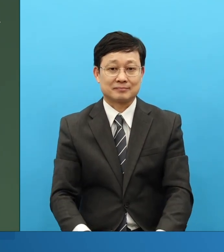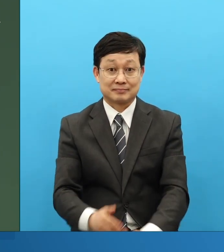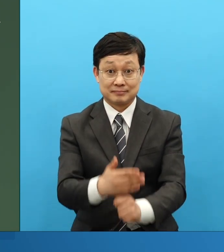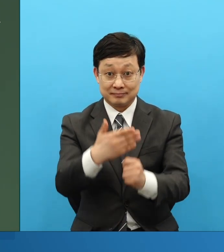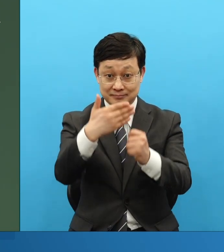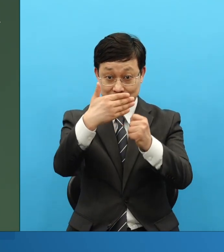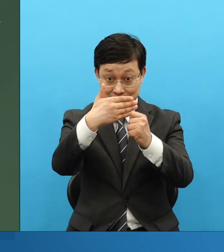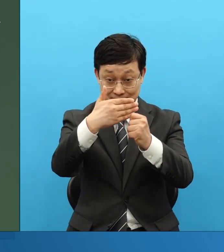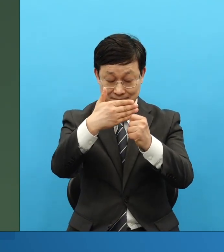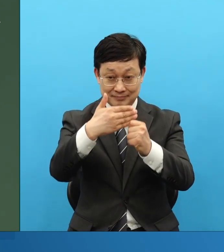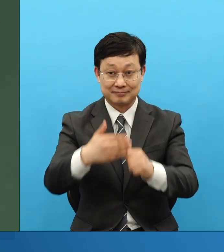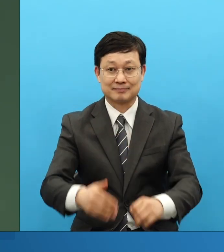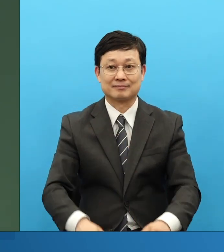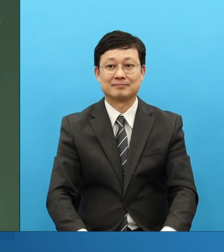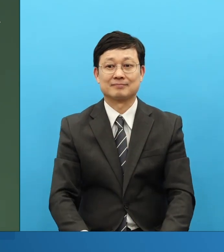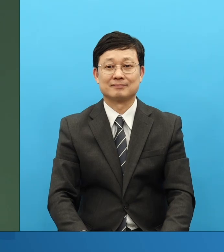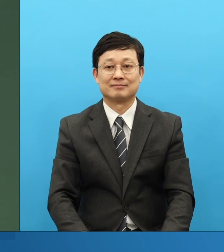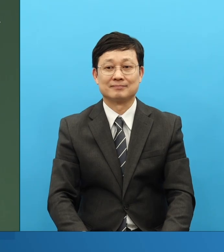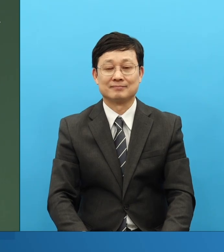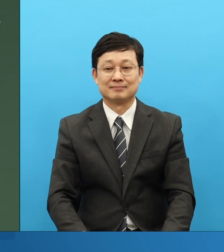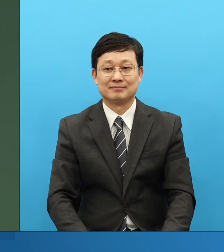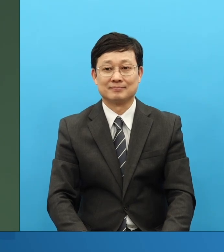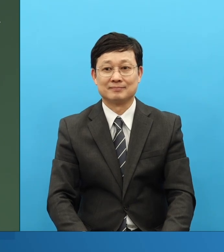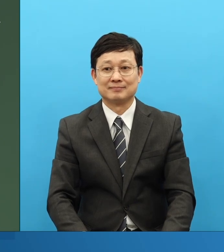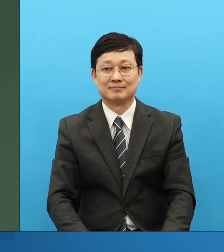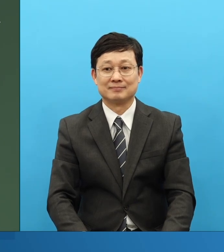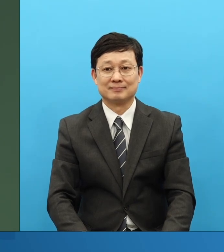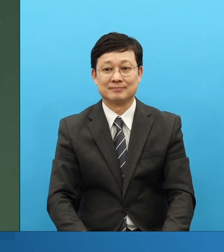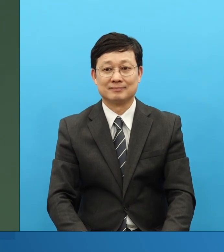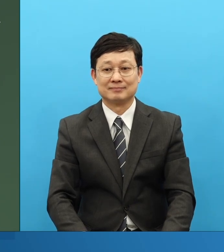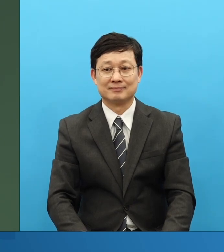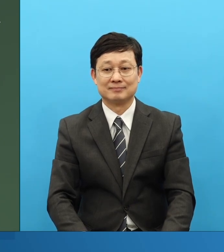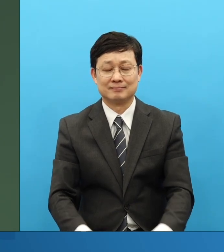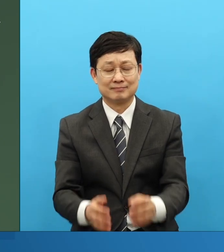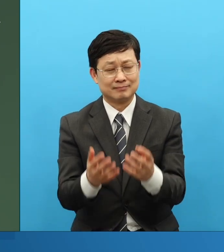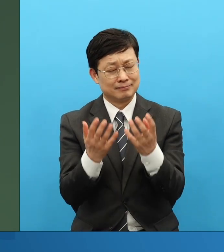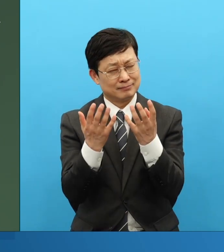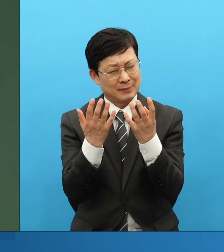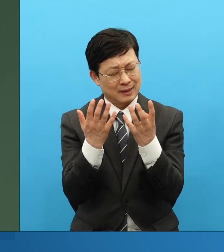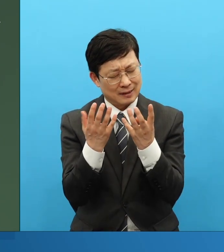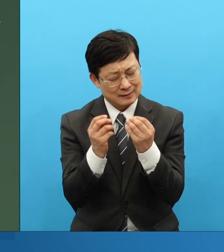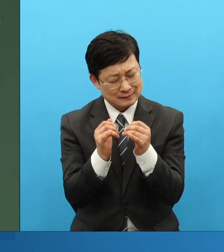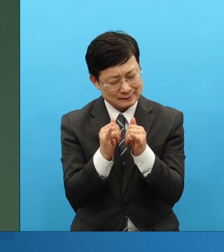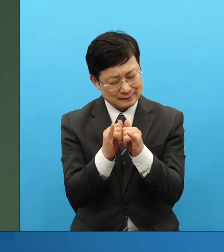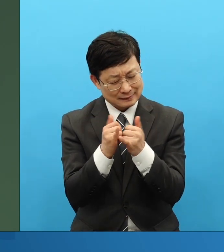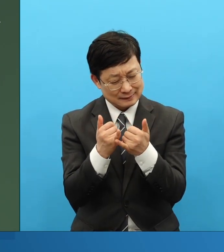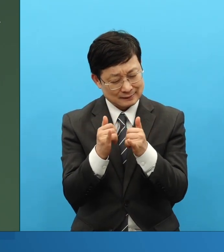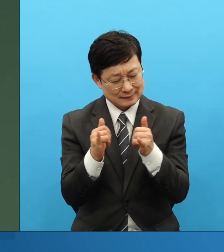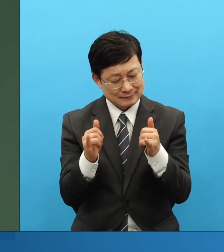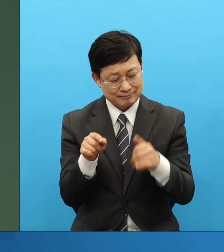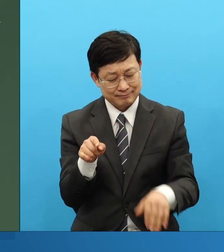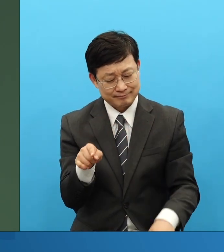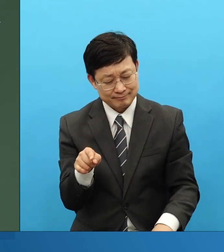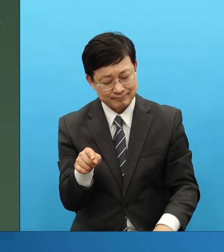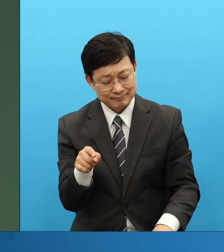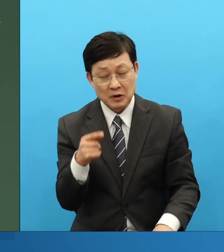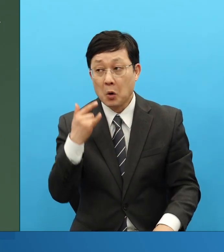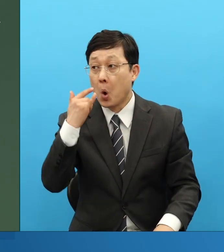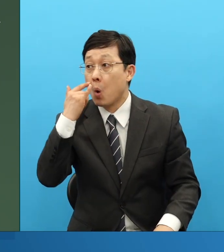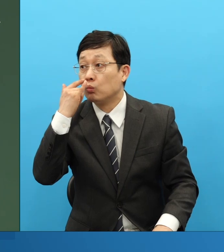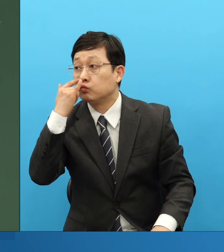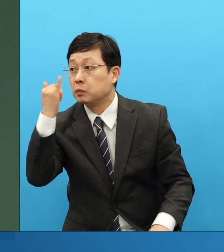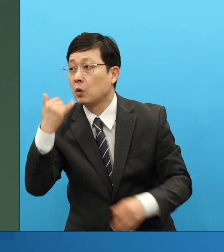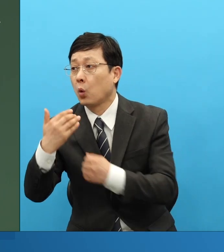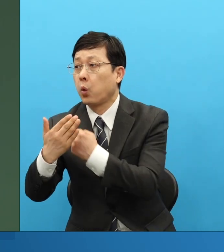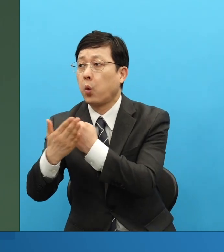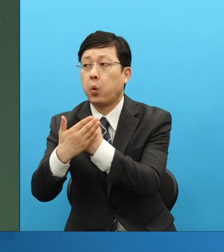9번째입니다. Then number 9. 많은 사람들이 부모님이나 누구 도움을 받으려고 합니다.